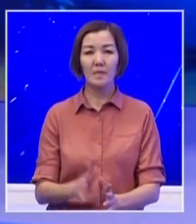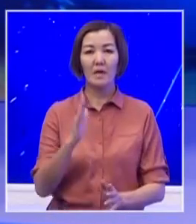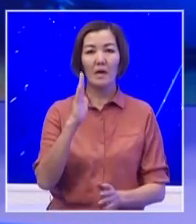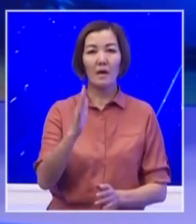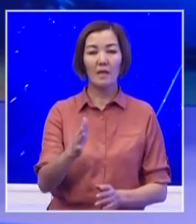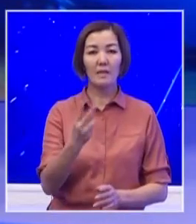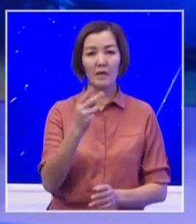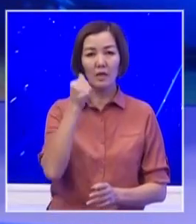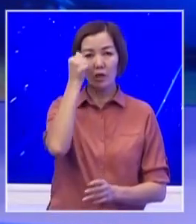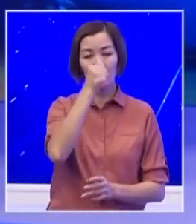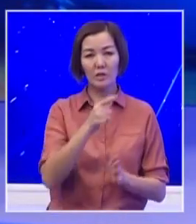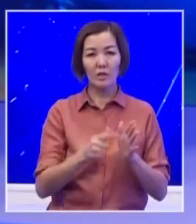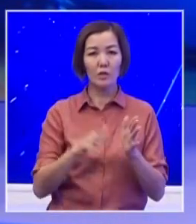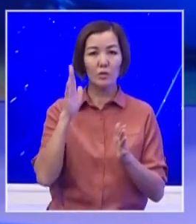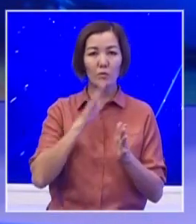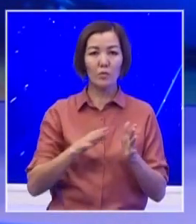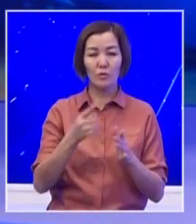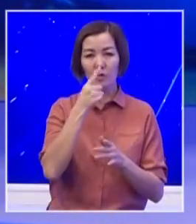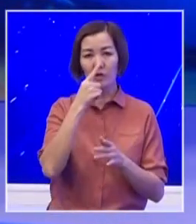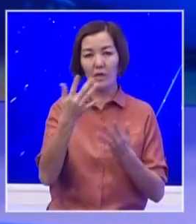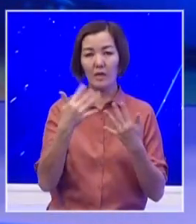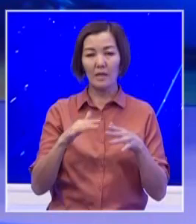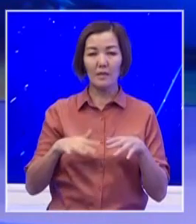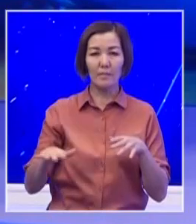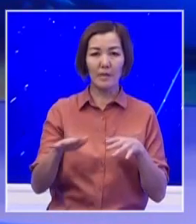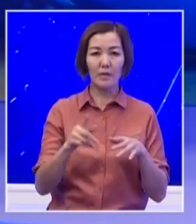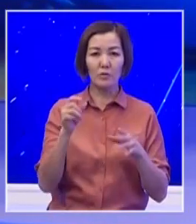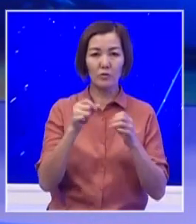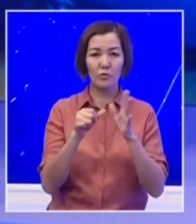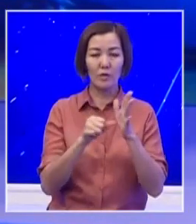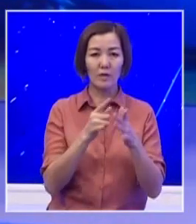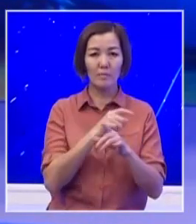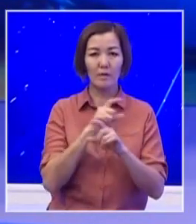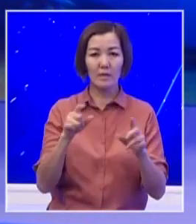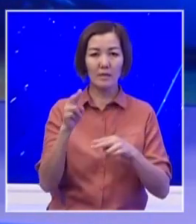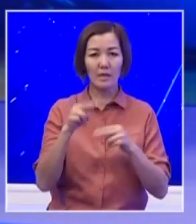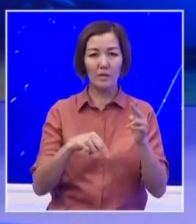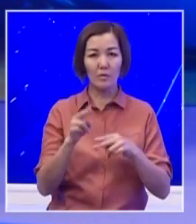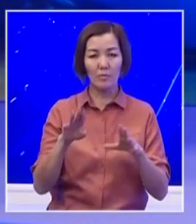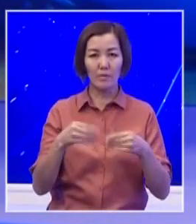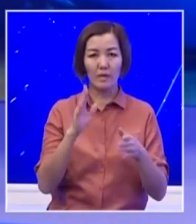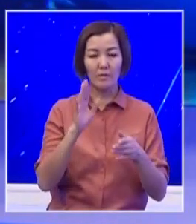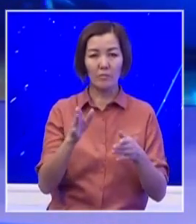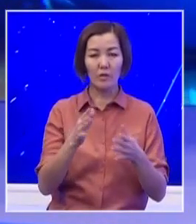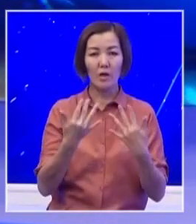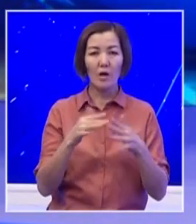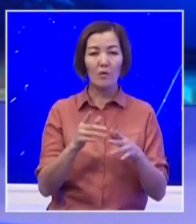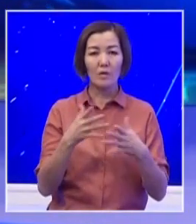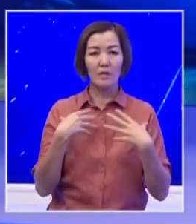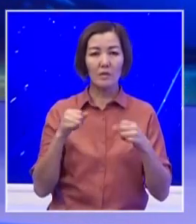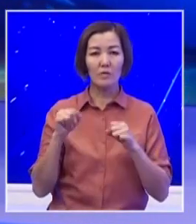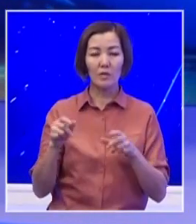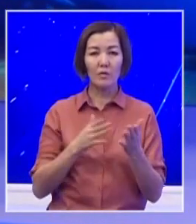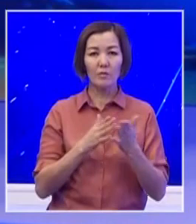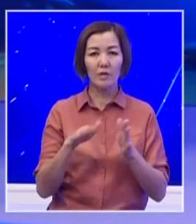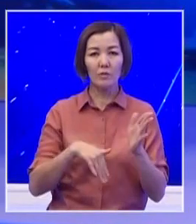Алдағы 2 жылда жетсу өңіріндегі шалғайдағы елді мекендерде 116 медицина нысандары қолданысқа беріледі. Ауылдарда денсаулық